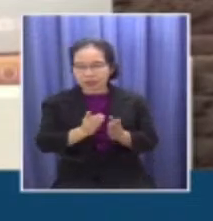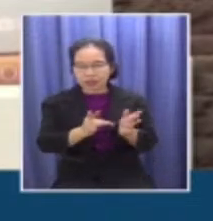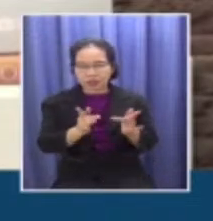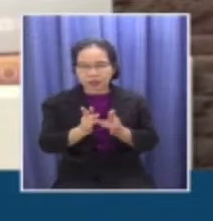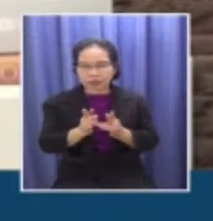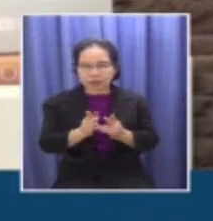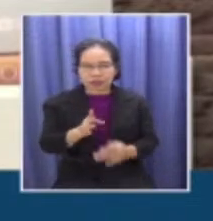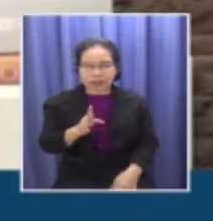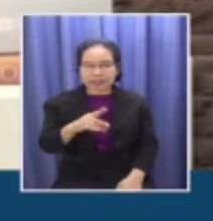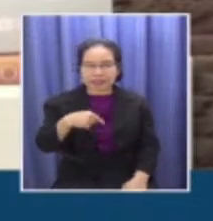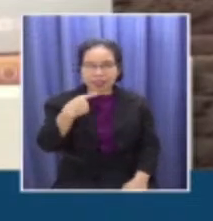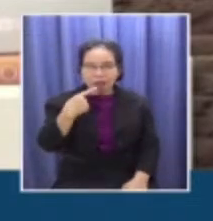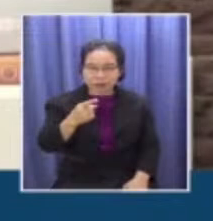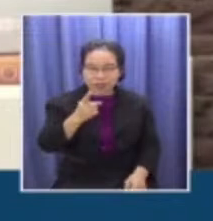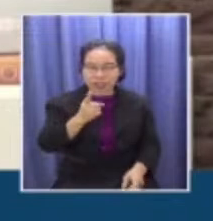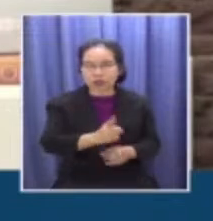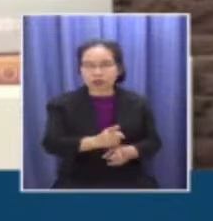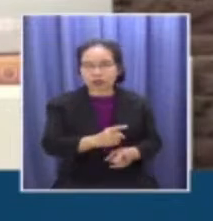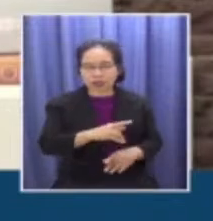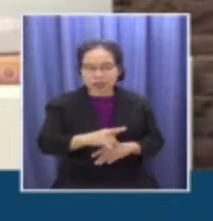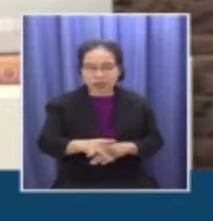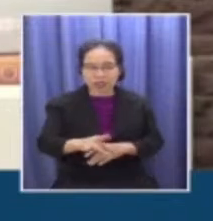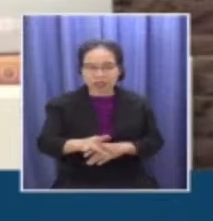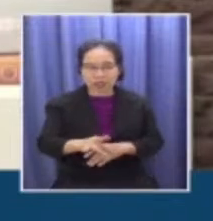enso nimdie